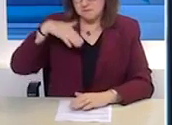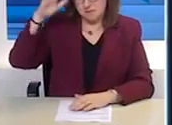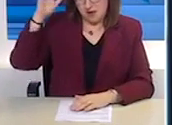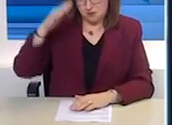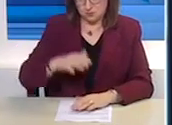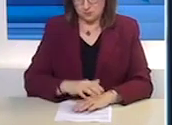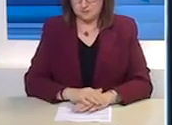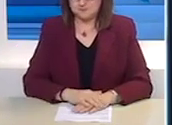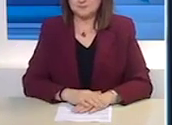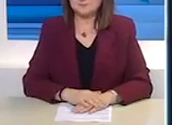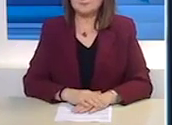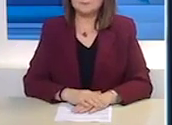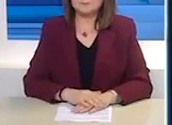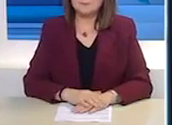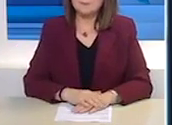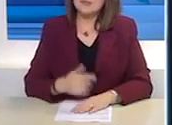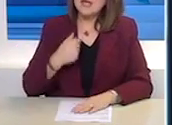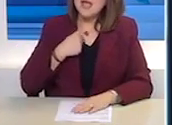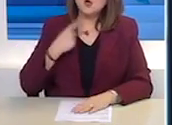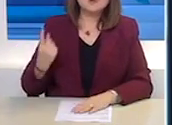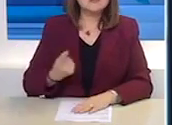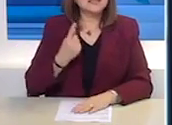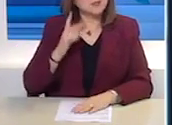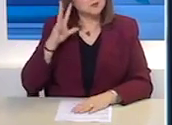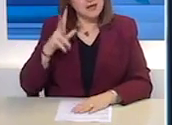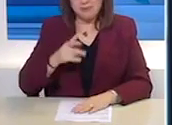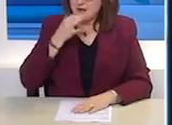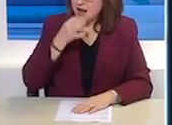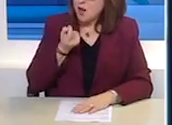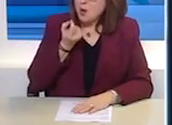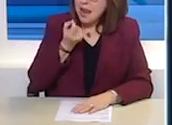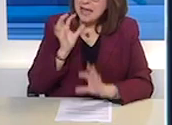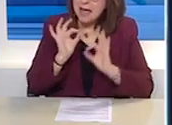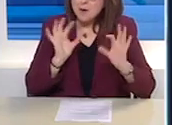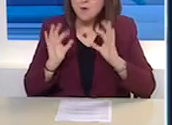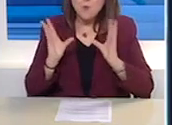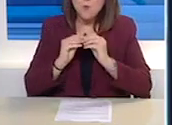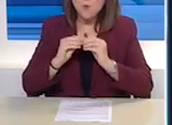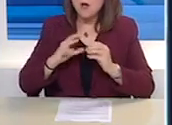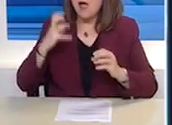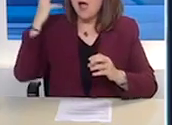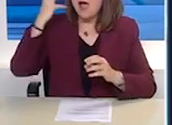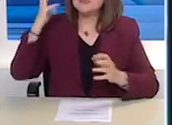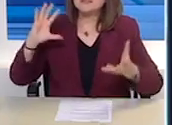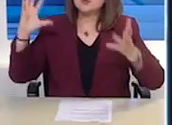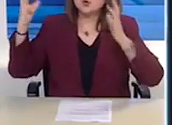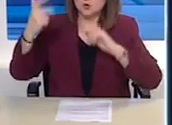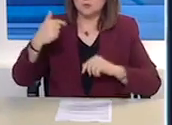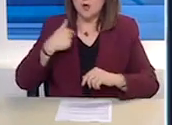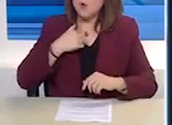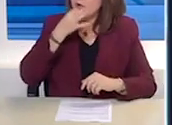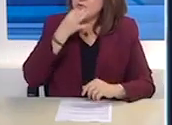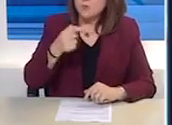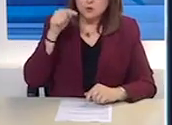Στη συνηθισμένη μικρή μου αναφορά σε κάποια επιστημονικά σχετικά με την νόσο, θα σας πω δύο λόγια σήμερα για τα ζώα